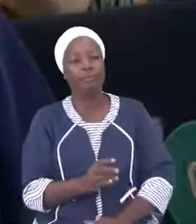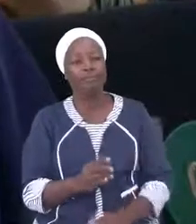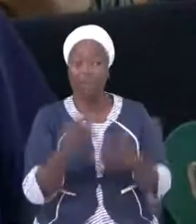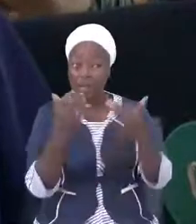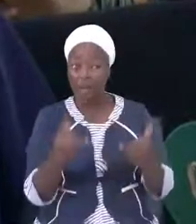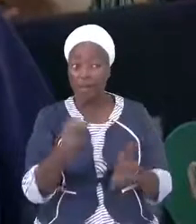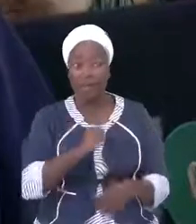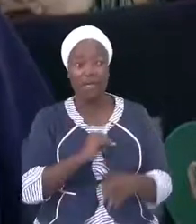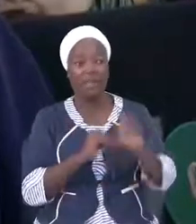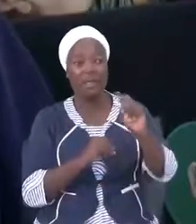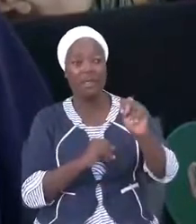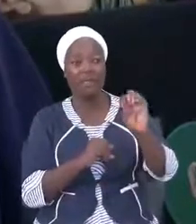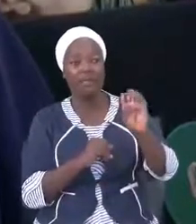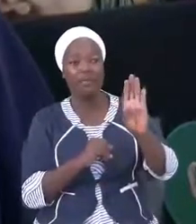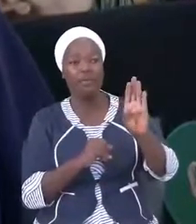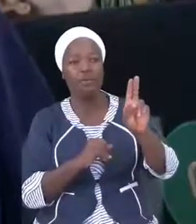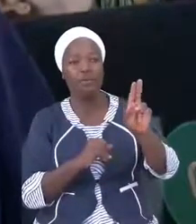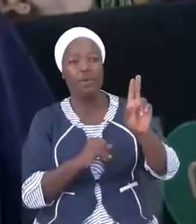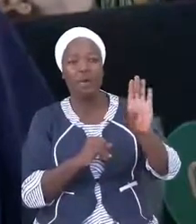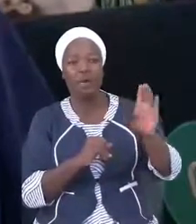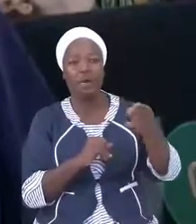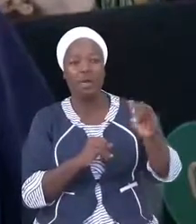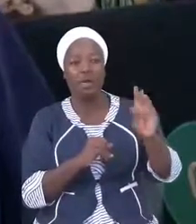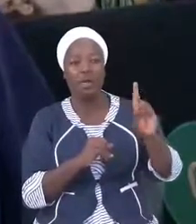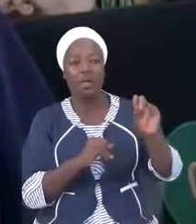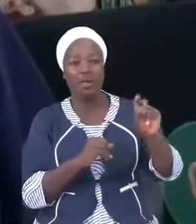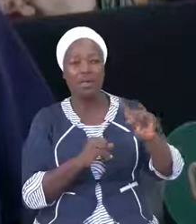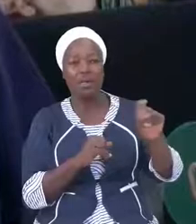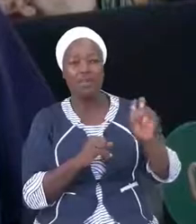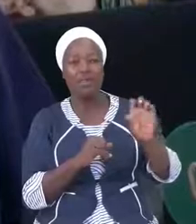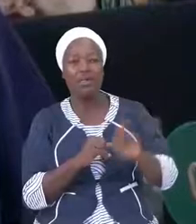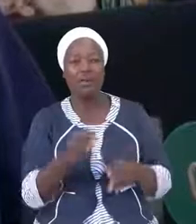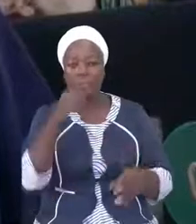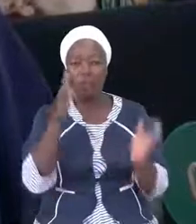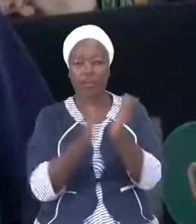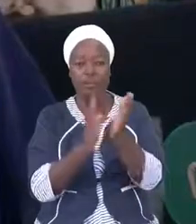Daniel 4, 37. Maintenant moi, Nebuchadnezzar, je loue,